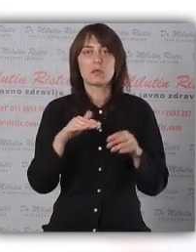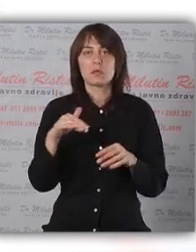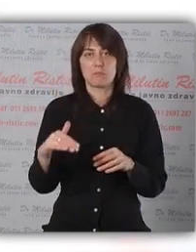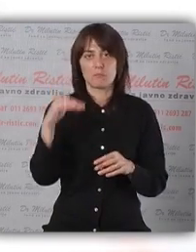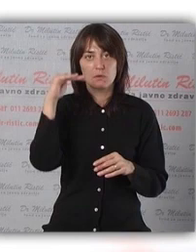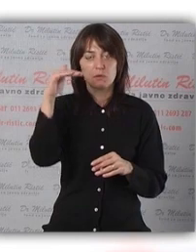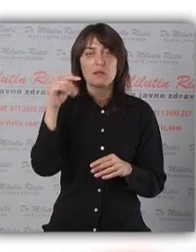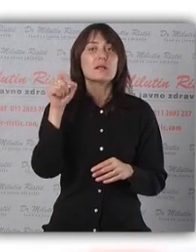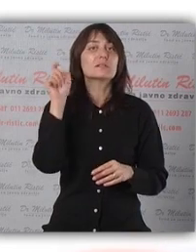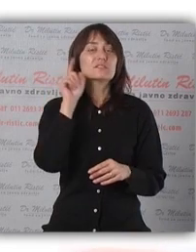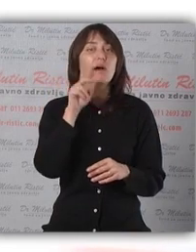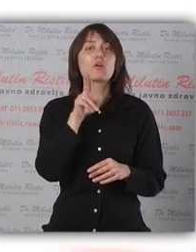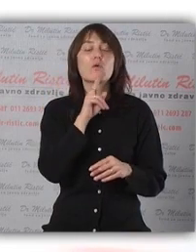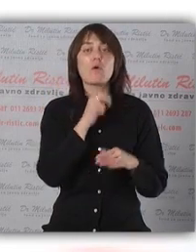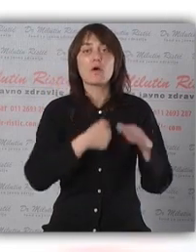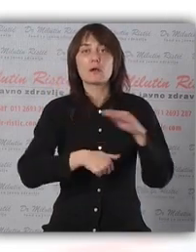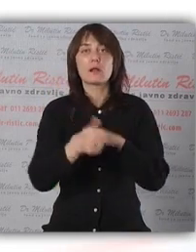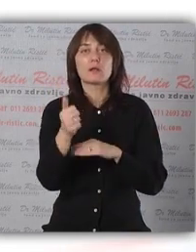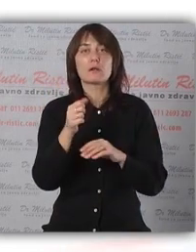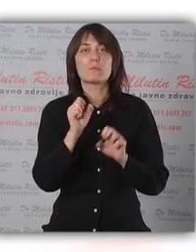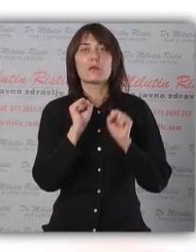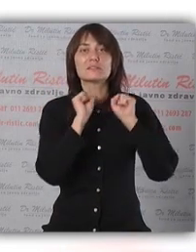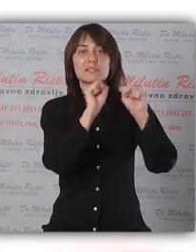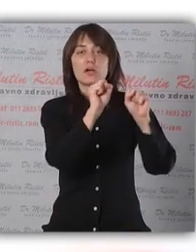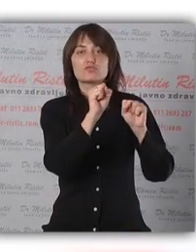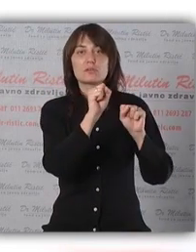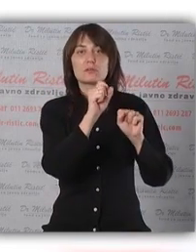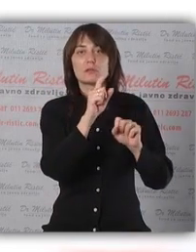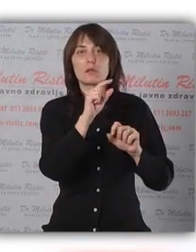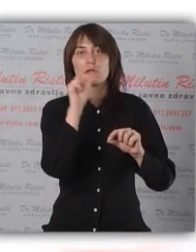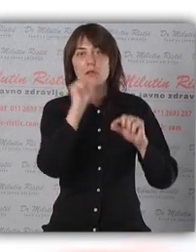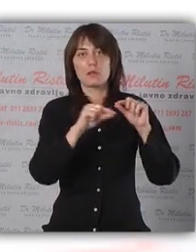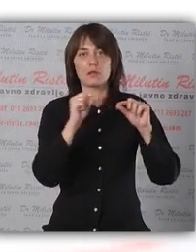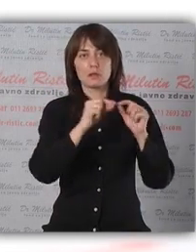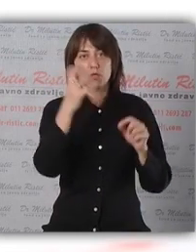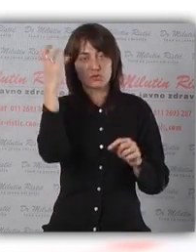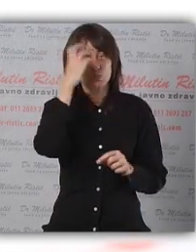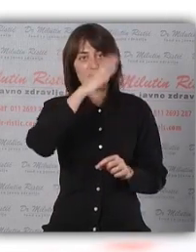dečijem uzrastu i svakako kremu sa visokim